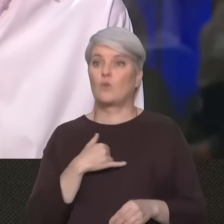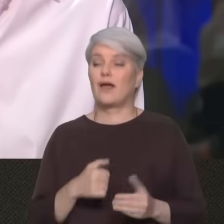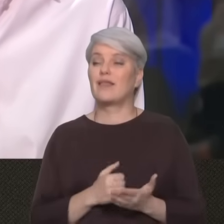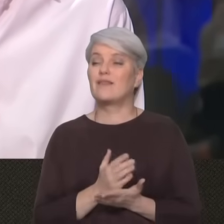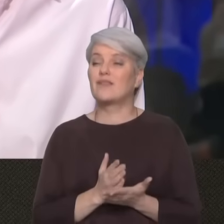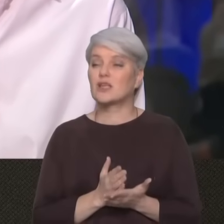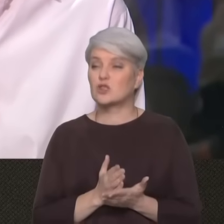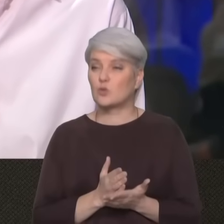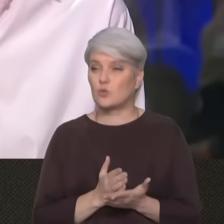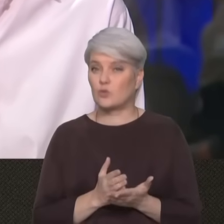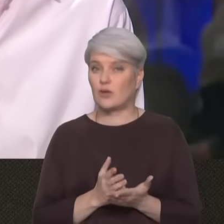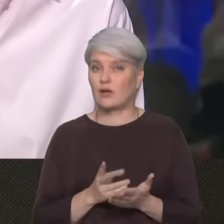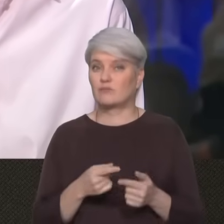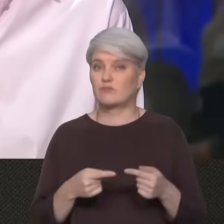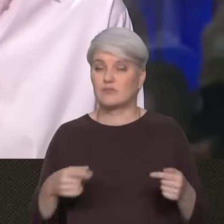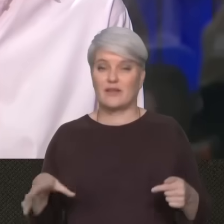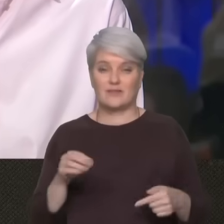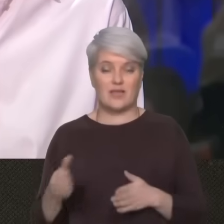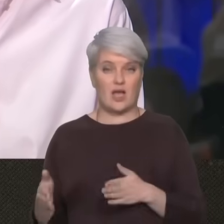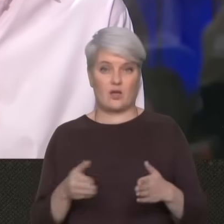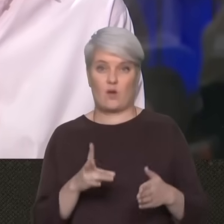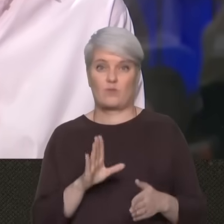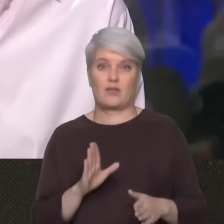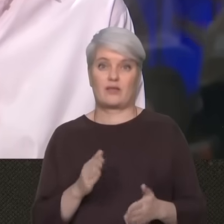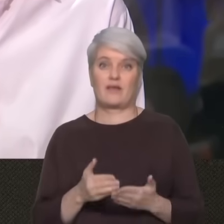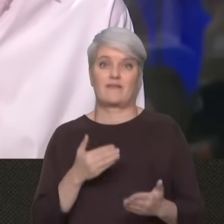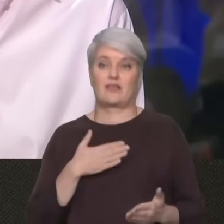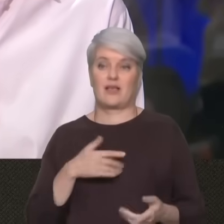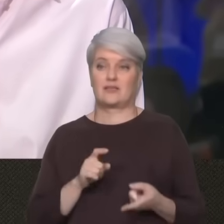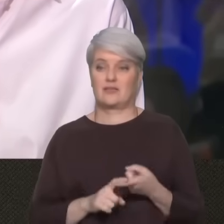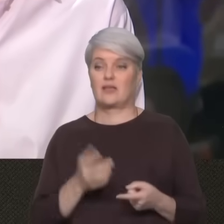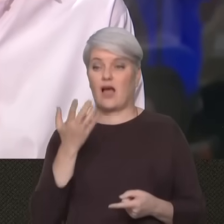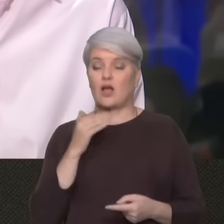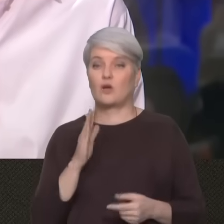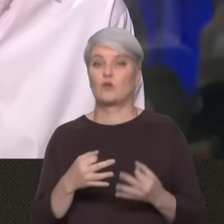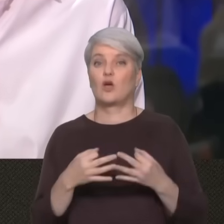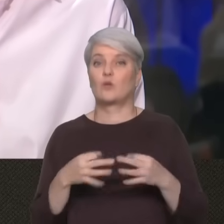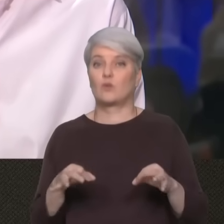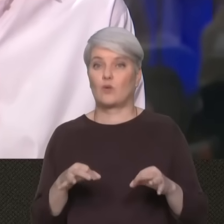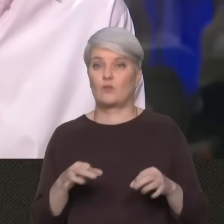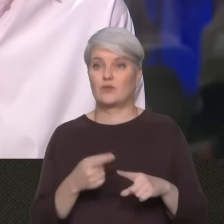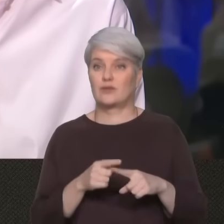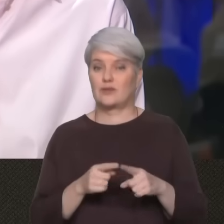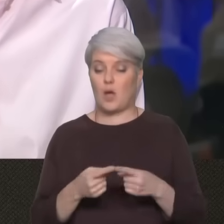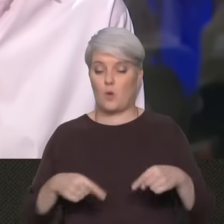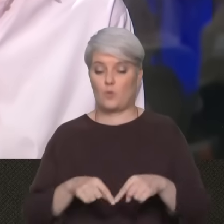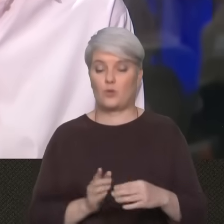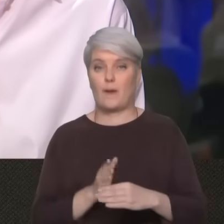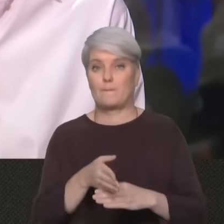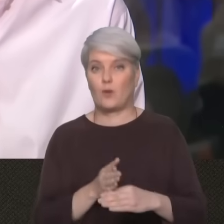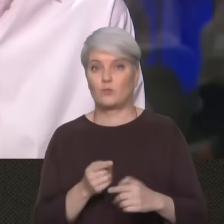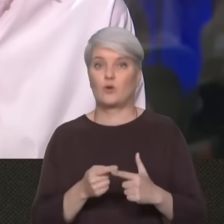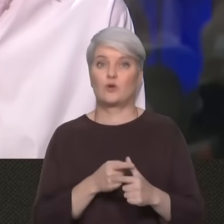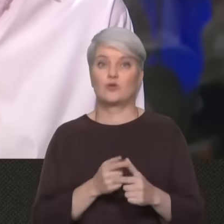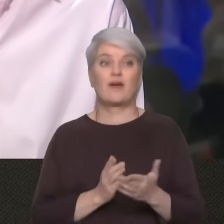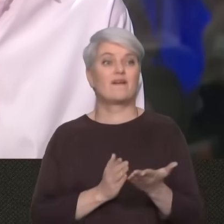інфраструктура готова, але, на жаль, це не тільки від нас залежить, як тільки буде розблокований цей пункт пропуску, чи пункт пропуску в